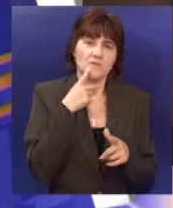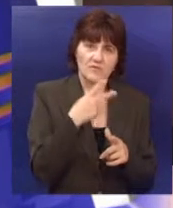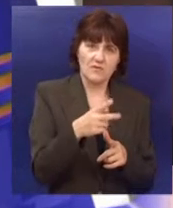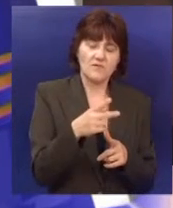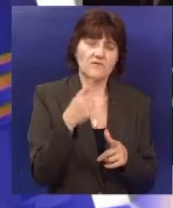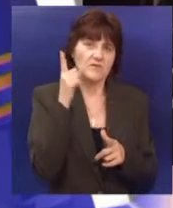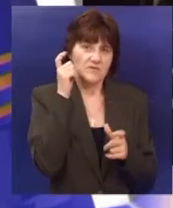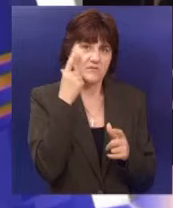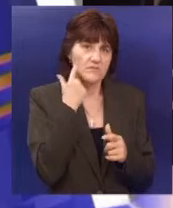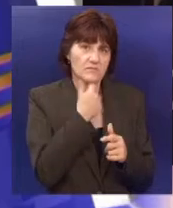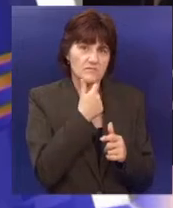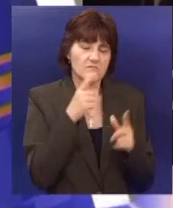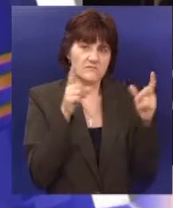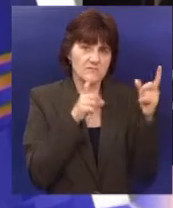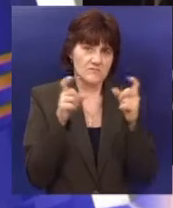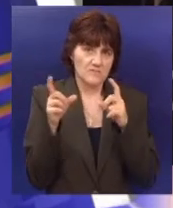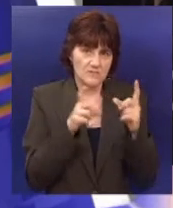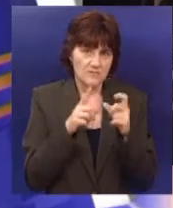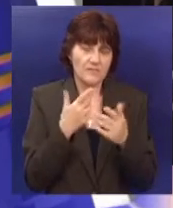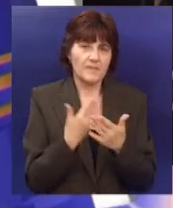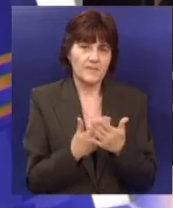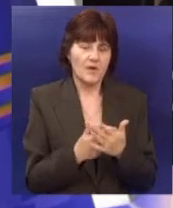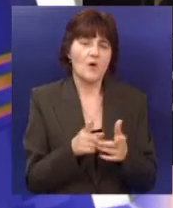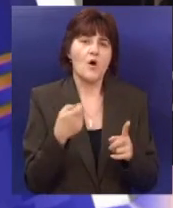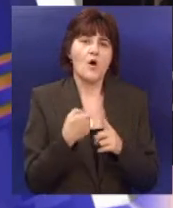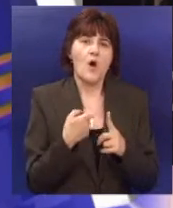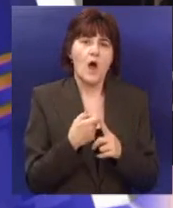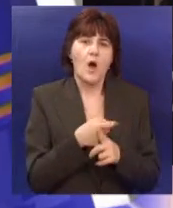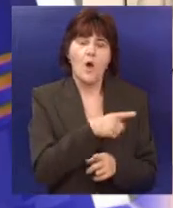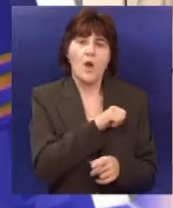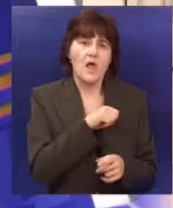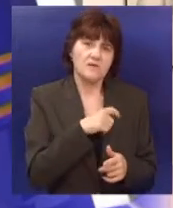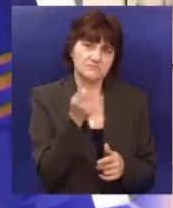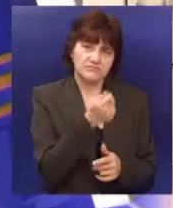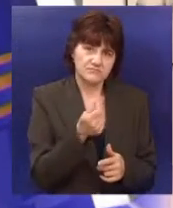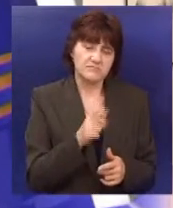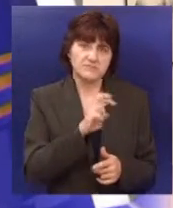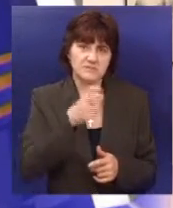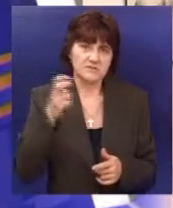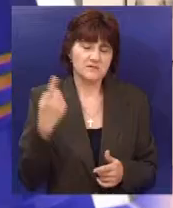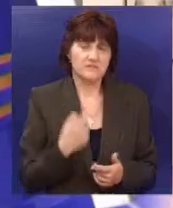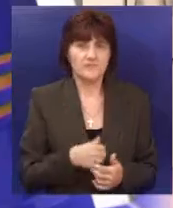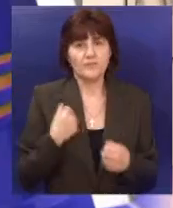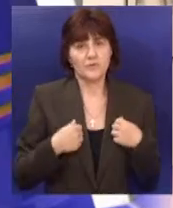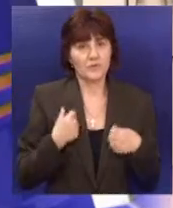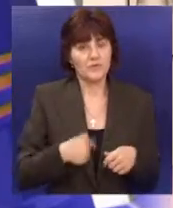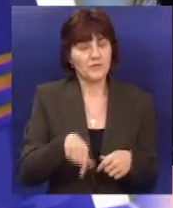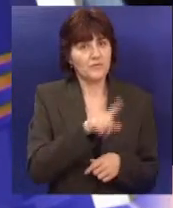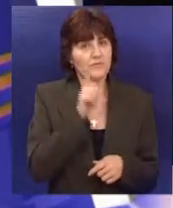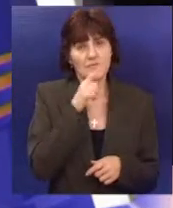art. Čuven je po slikama supa, marke Campbell i boca Coca-Cola. Subotičani su oduševljeni